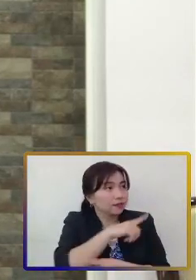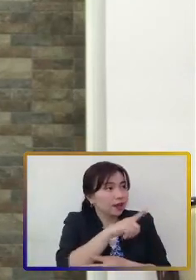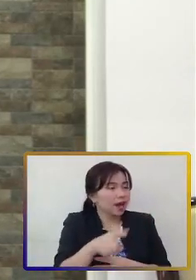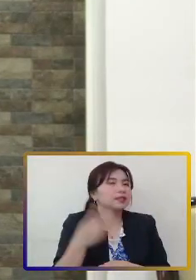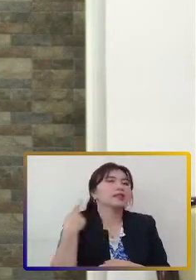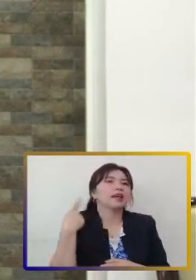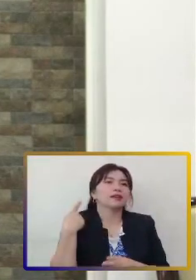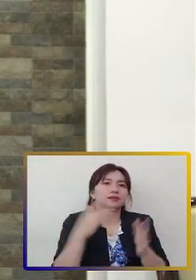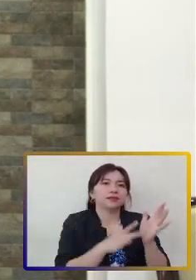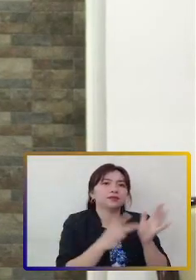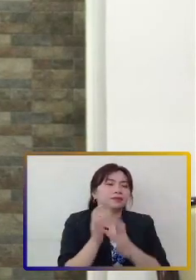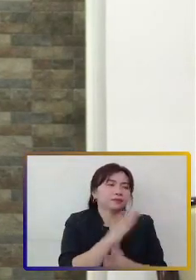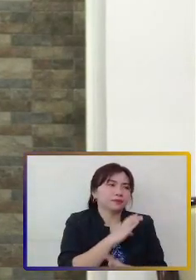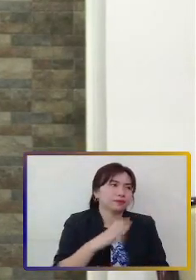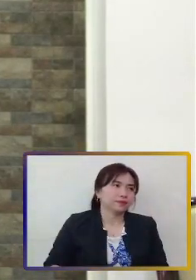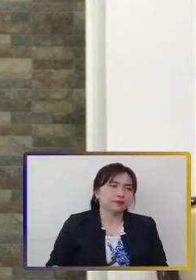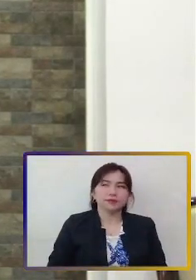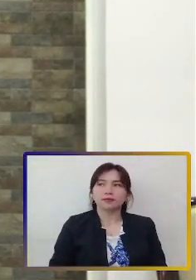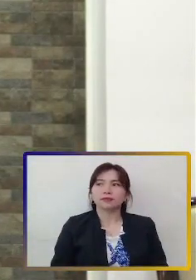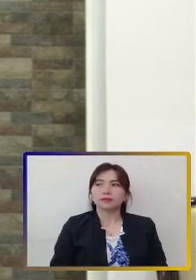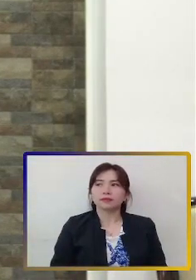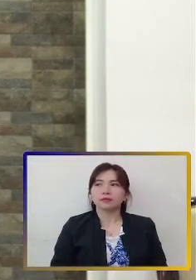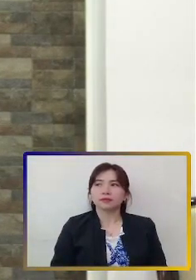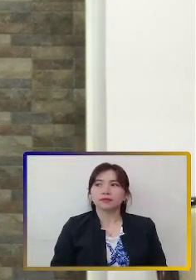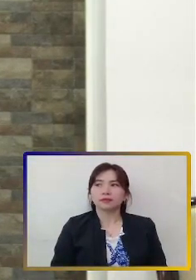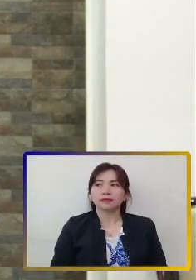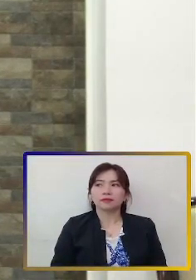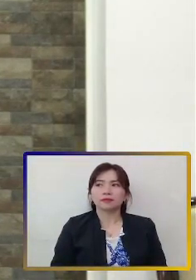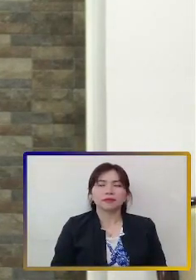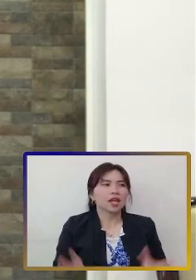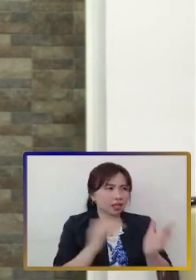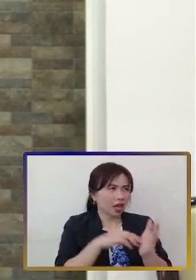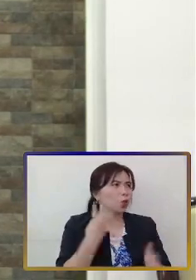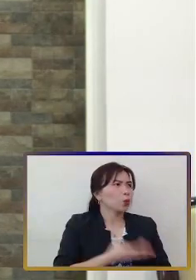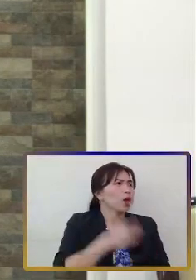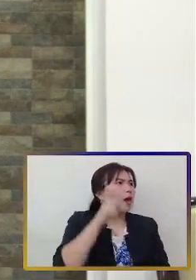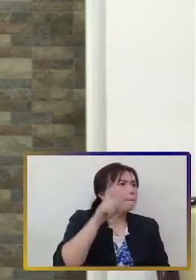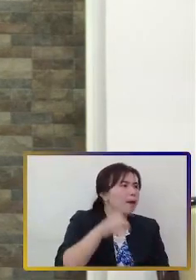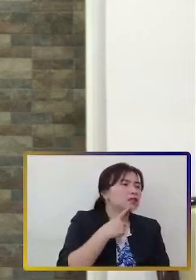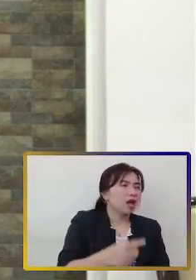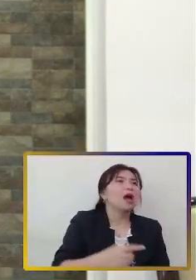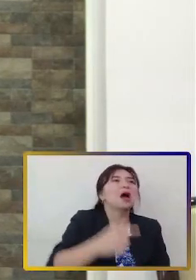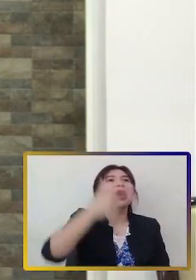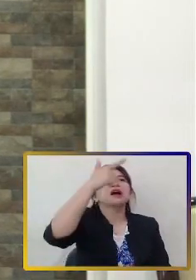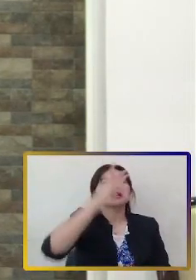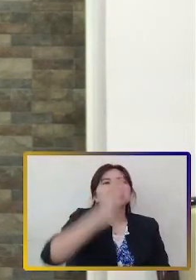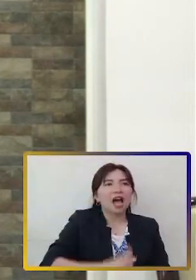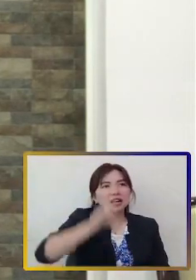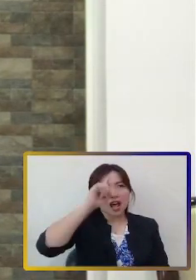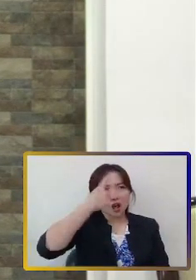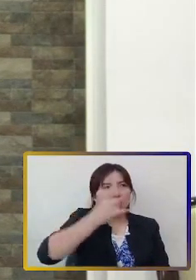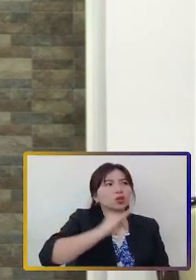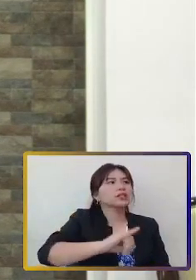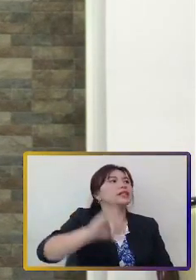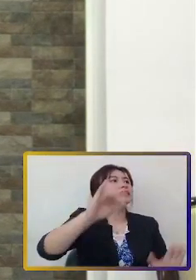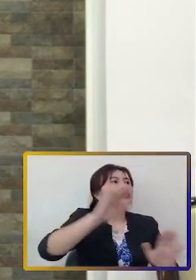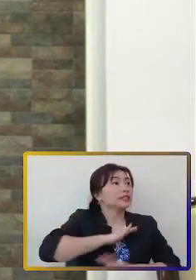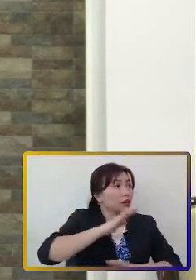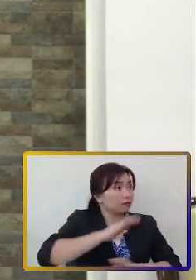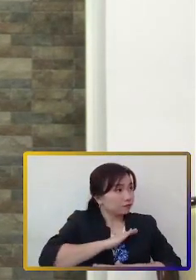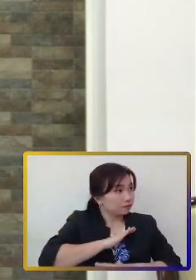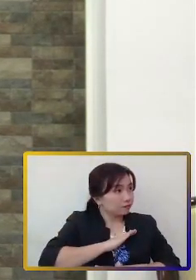Christ Sabi nga Diyos lang sapat na ang tanong namumuhay ka bang